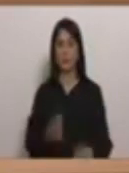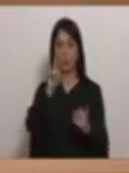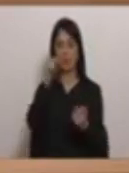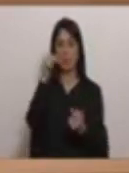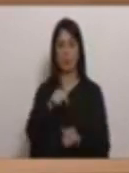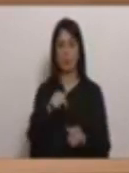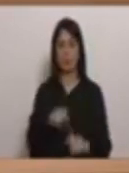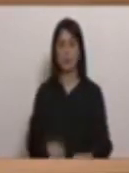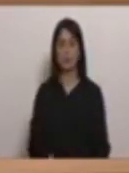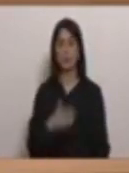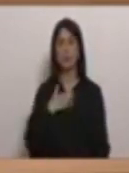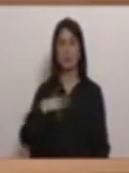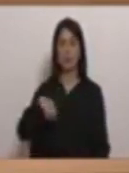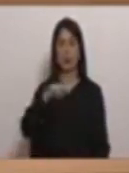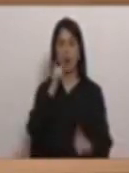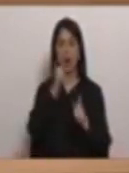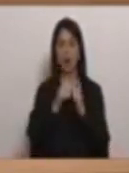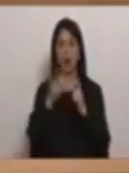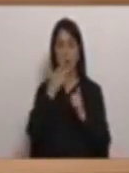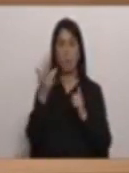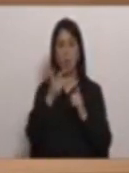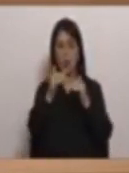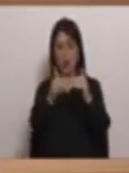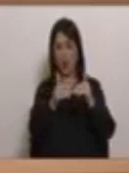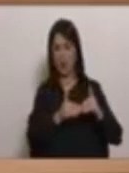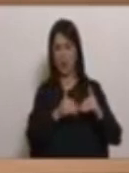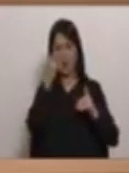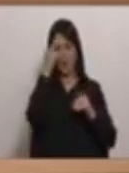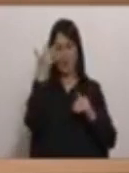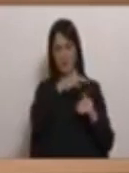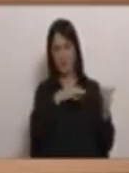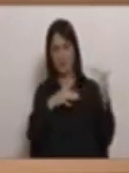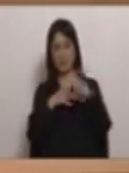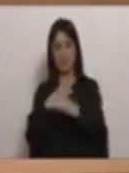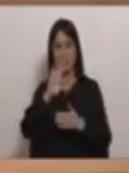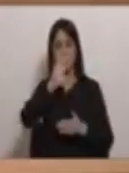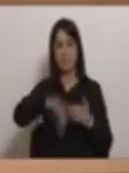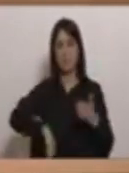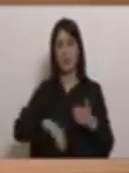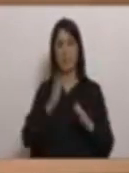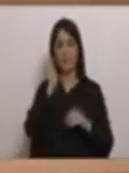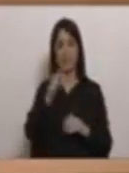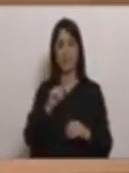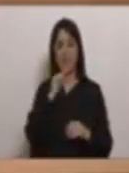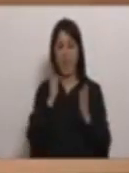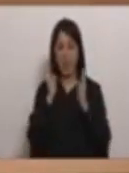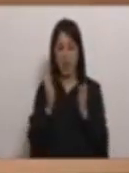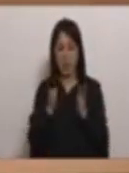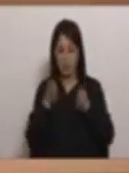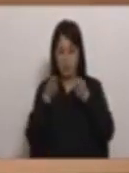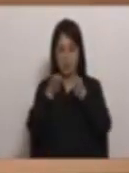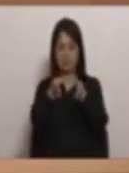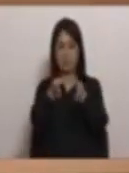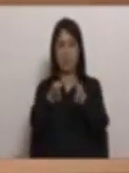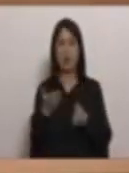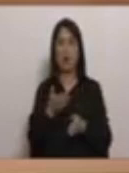შესაბამისად, ჩვენ ყოველგვარი პოლიტიკის, ყოველგვარი თავდასხმის გარეშე გვექნება ეკონომიკური მიმართულება,